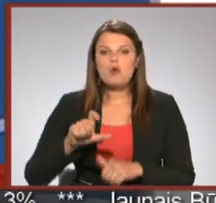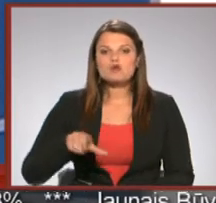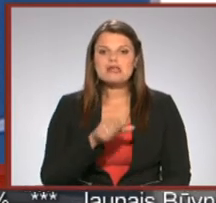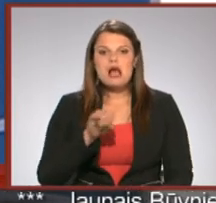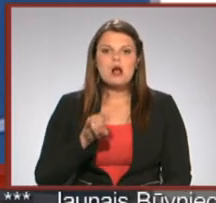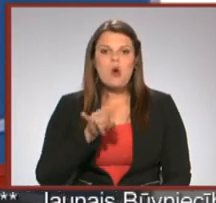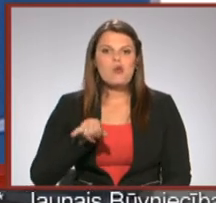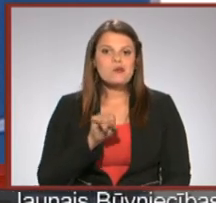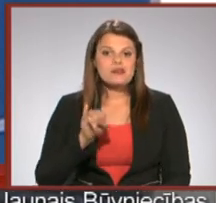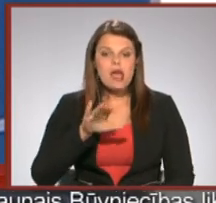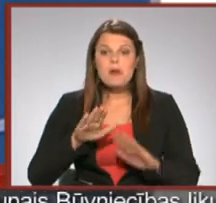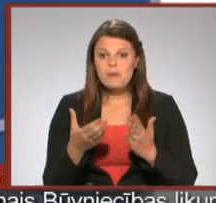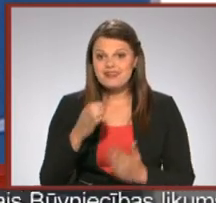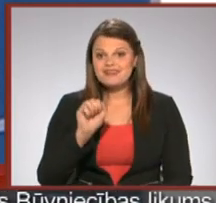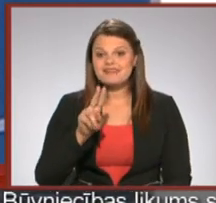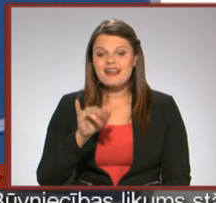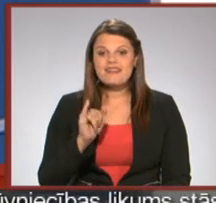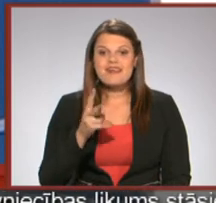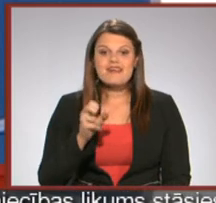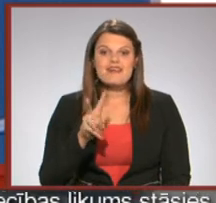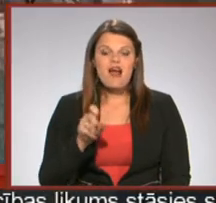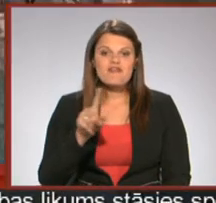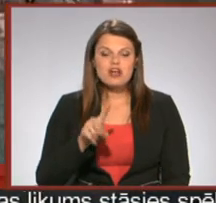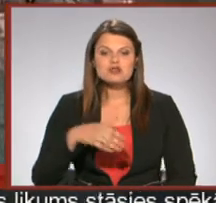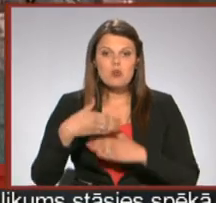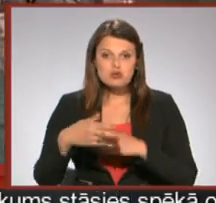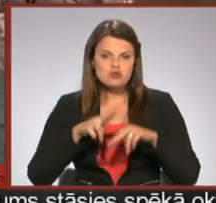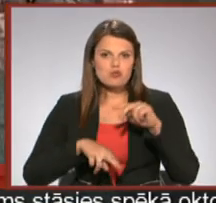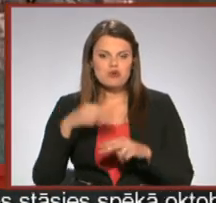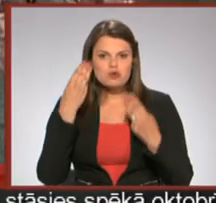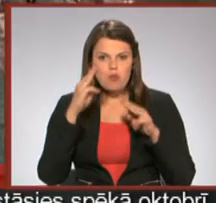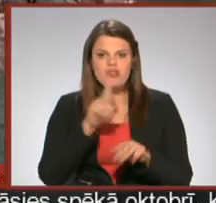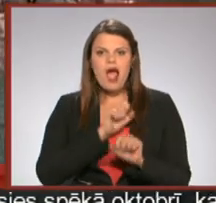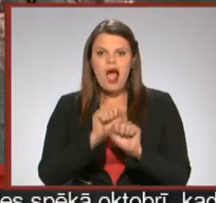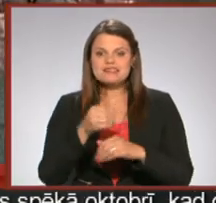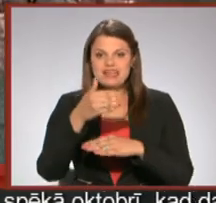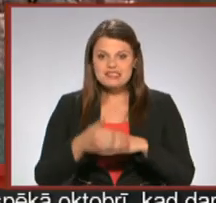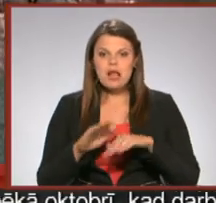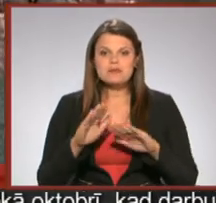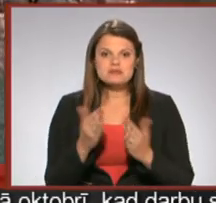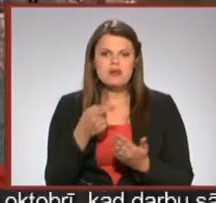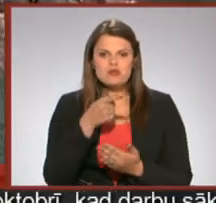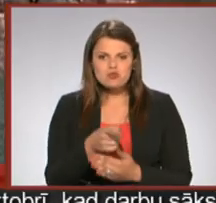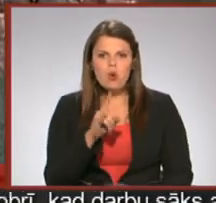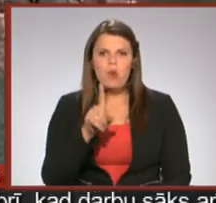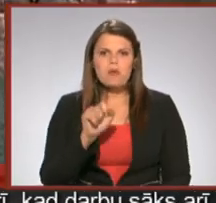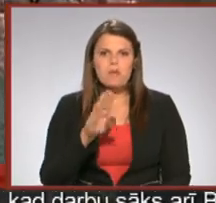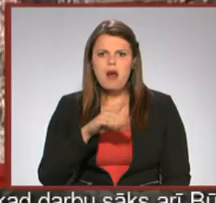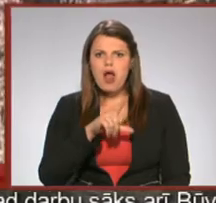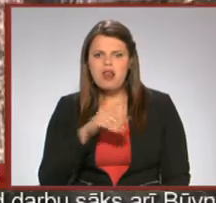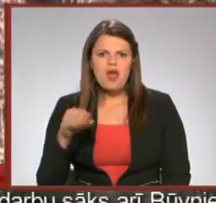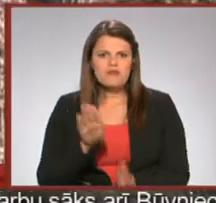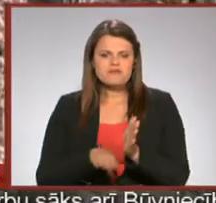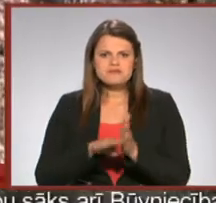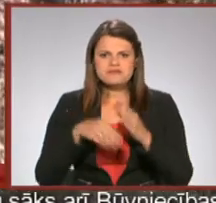kamēr Carnikavas pusē tiek būvēts moderns aizsargdambis, Upmaliešus no ūdens sargā vien padomju gados izveidots uzbērums, kas